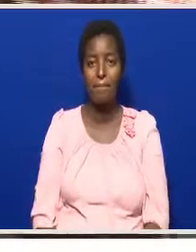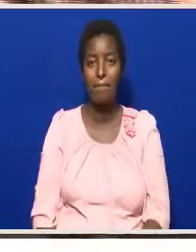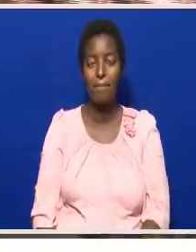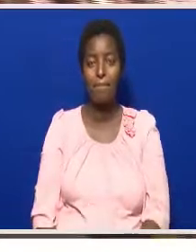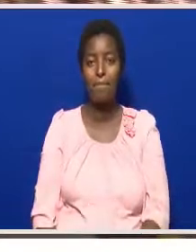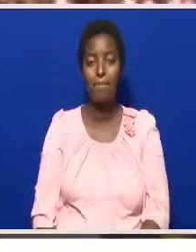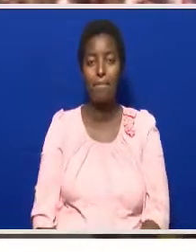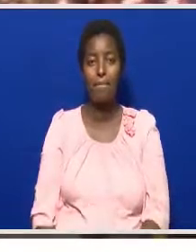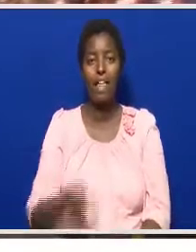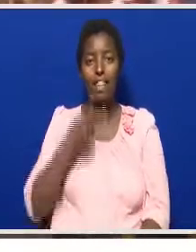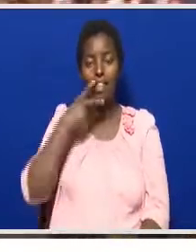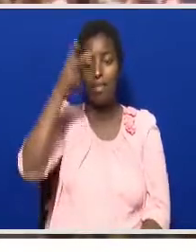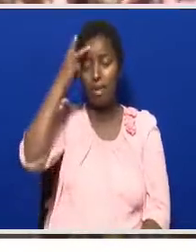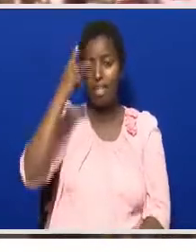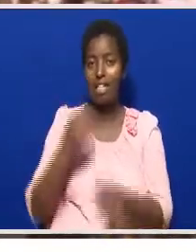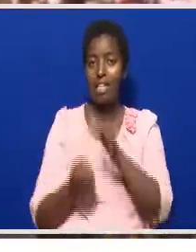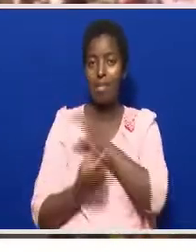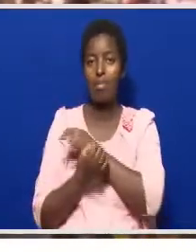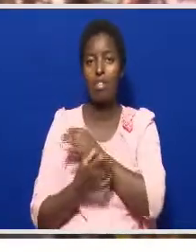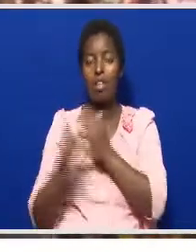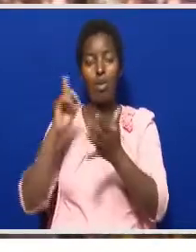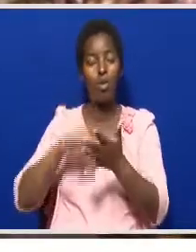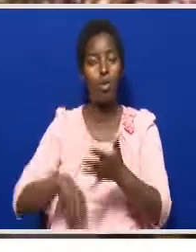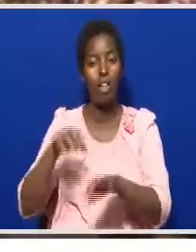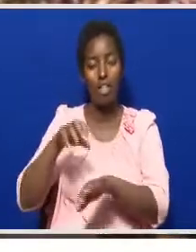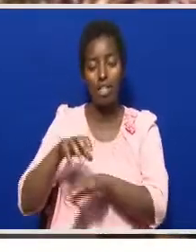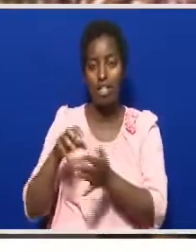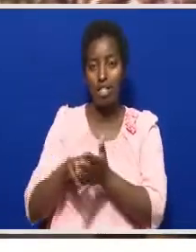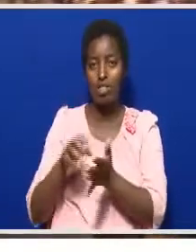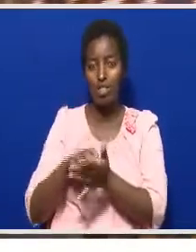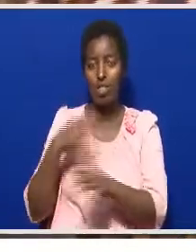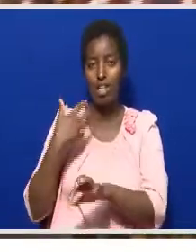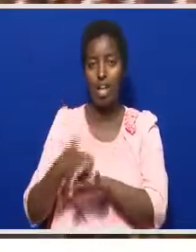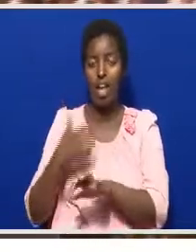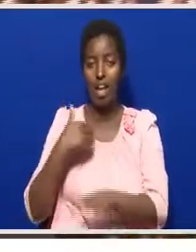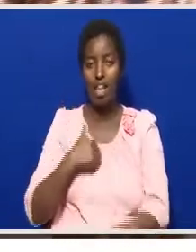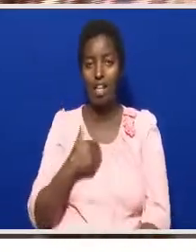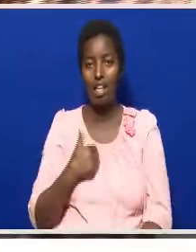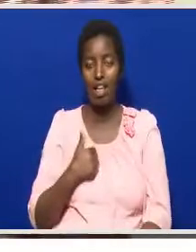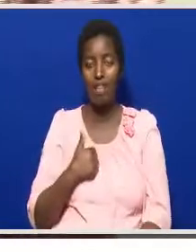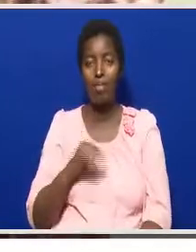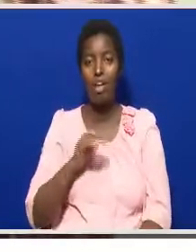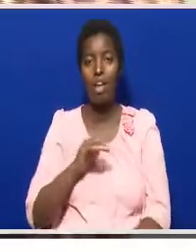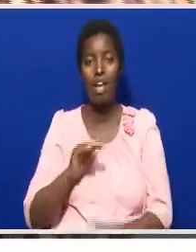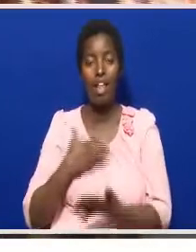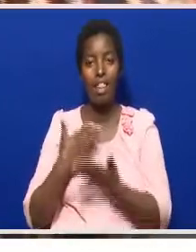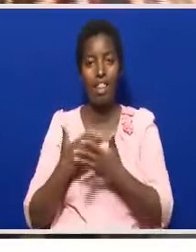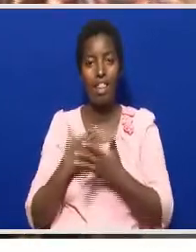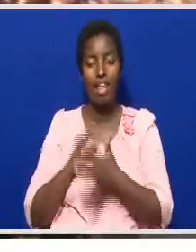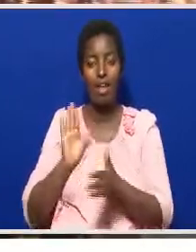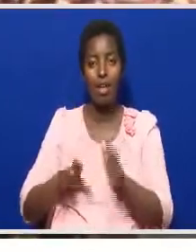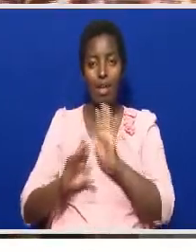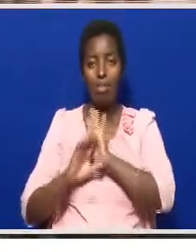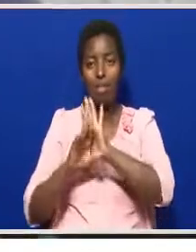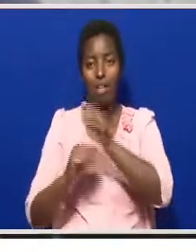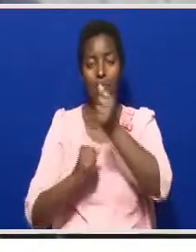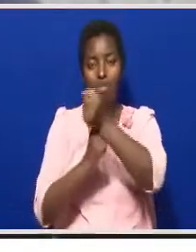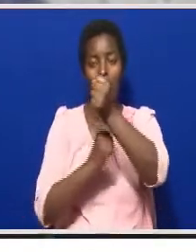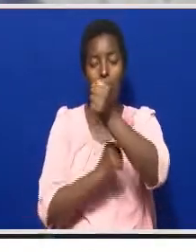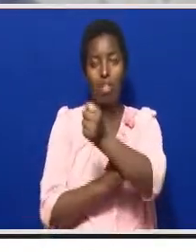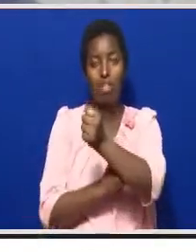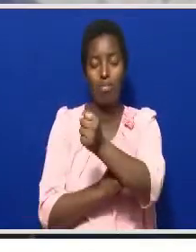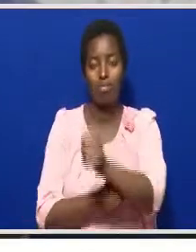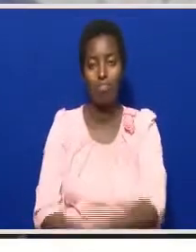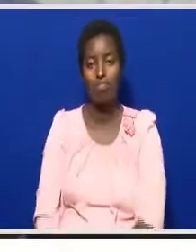through at this time and commended county's women rep Faith Gitau for his commitment to help underprivileged students.